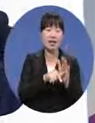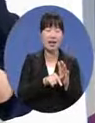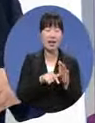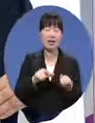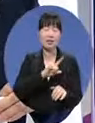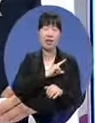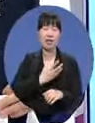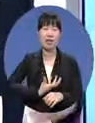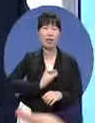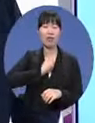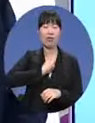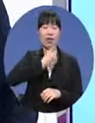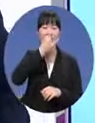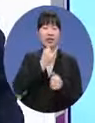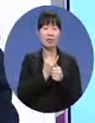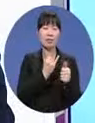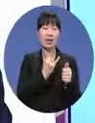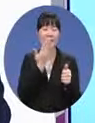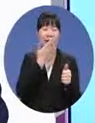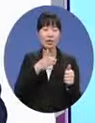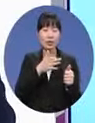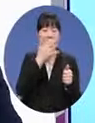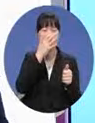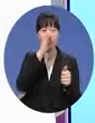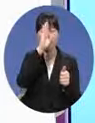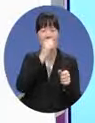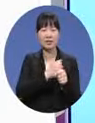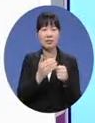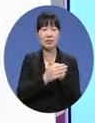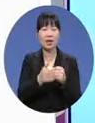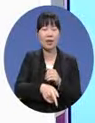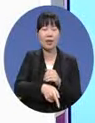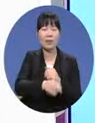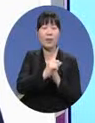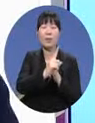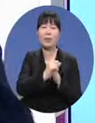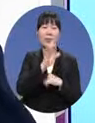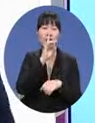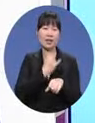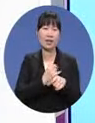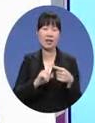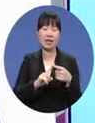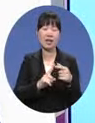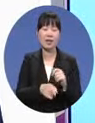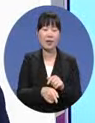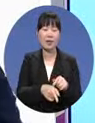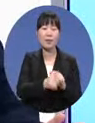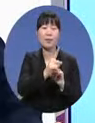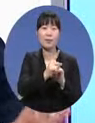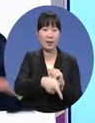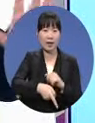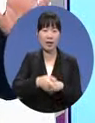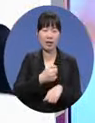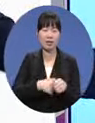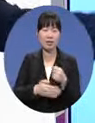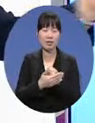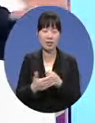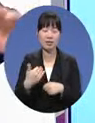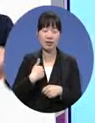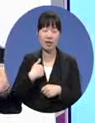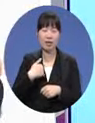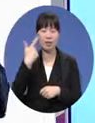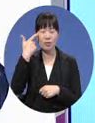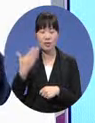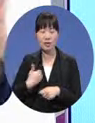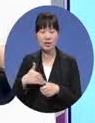거는 남편이 당뇨병이라 발기부전이에요. 전혀 안 돼요. 근데 너무 내가 물어봤어요.